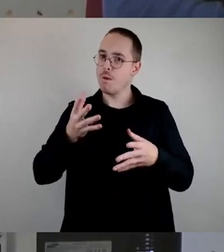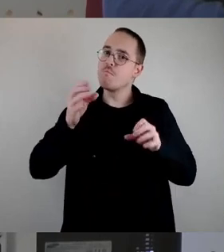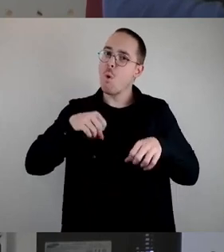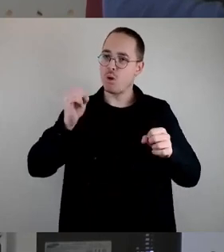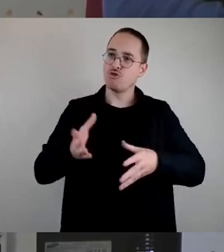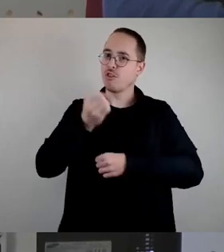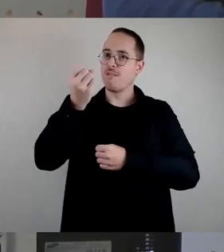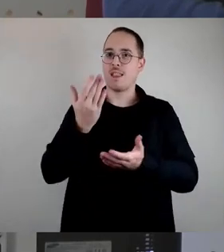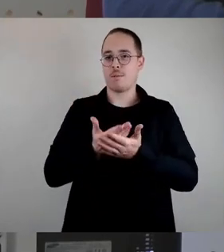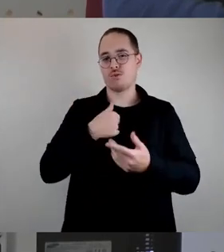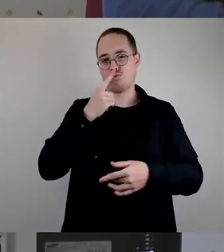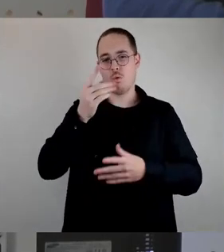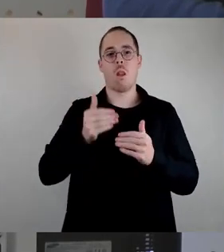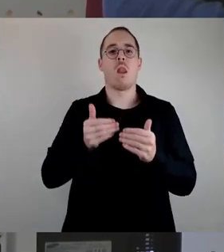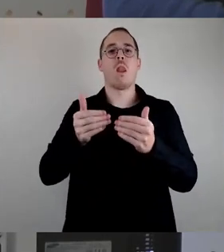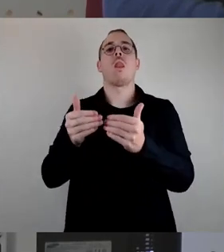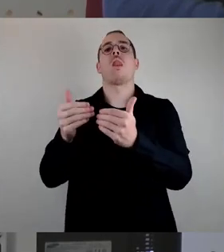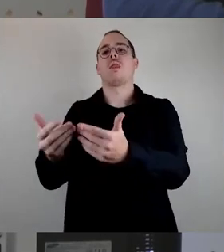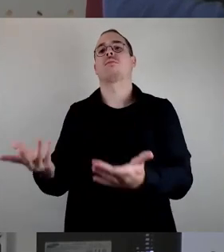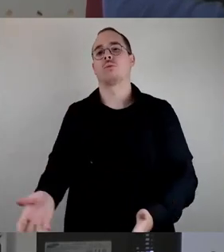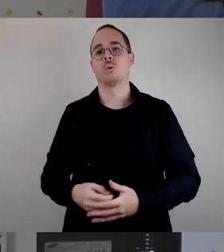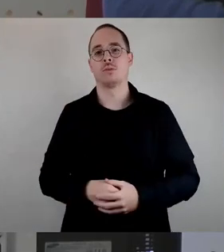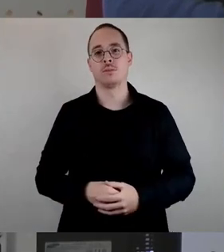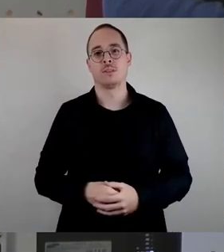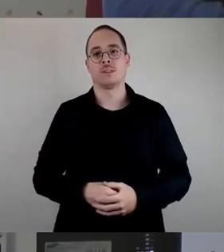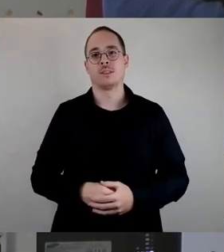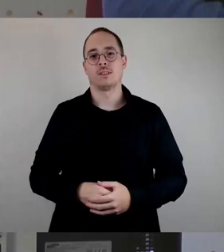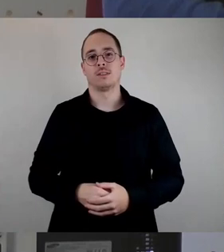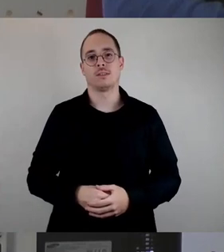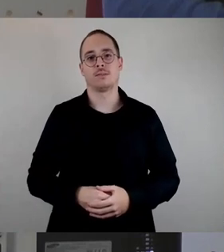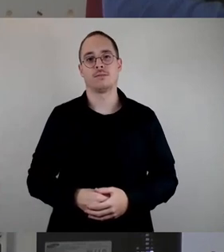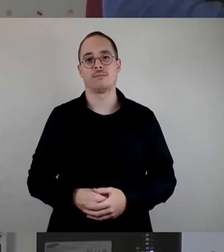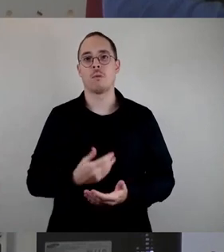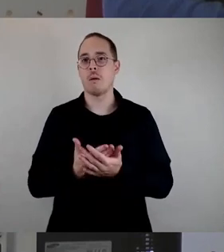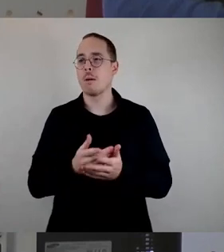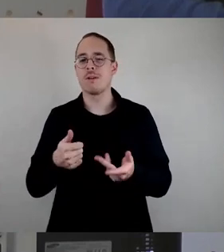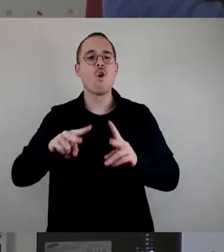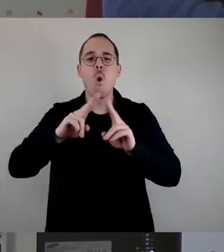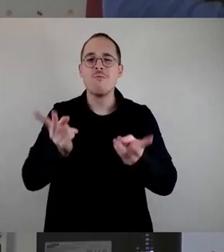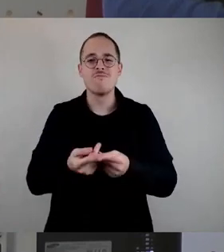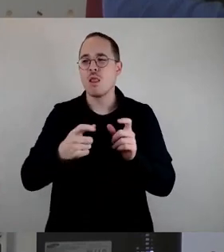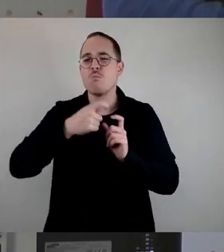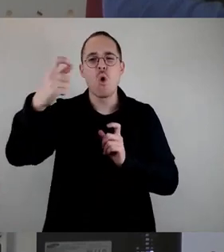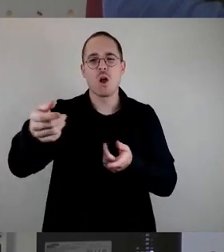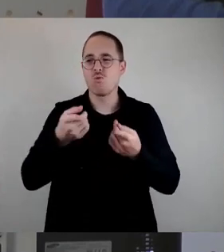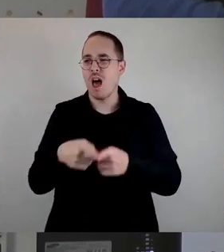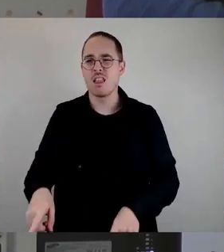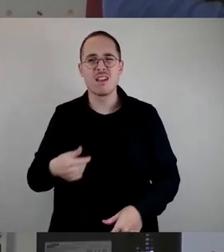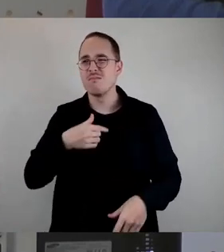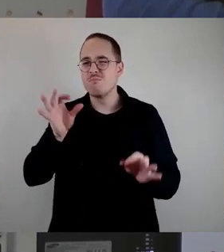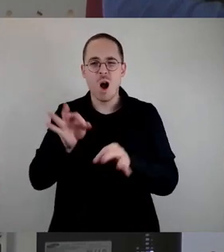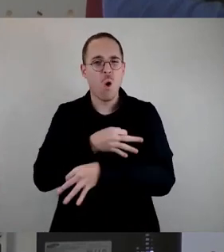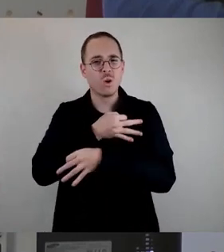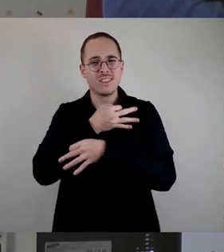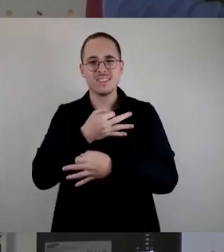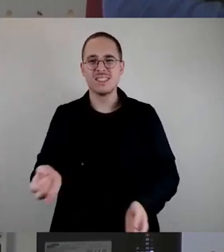unserer Meinung nach nicht brauchen, ist eben genau diese Elbquerung in Form einer Umweltbrücke oder Ähnlichem, wo dann in die Bausubstanz eingegriffen